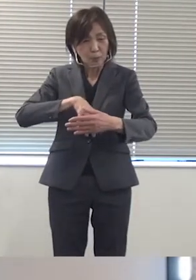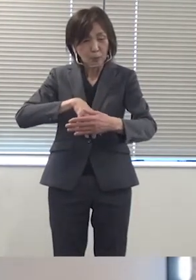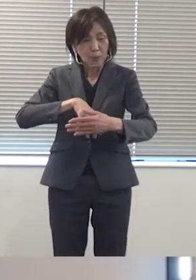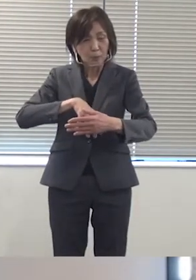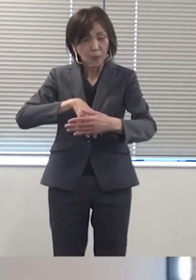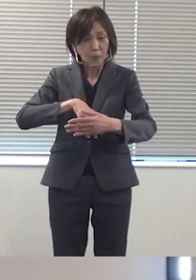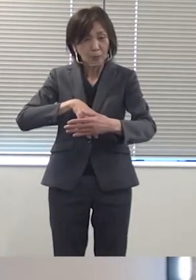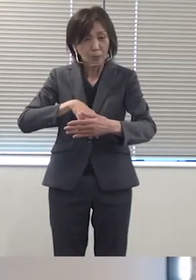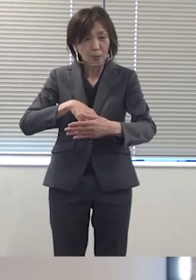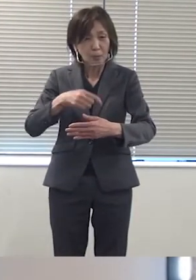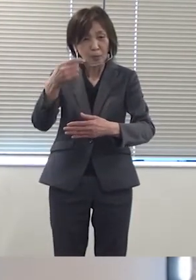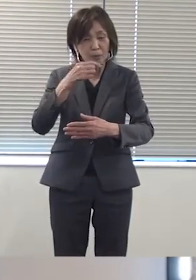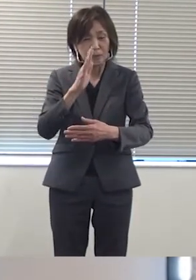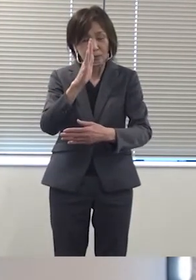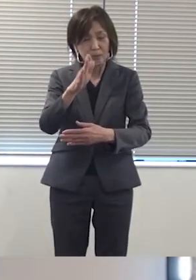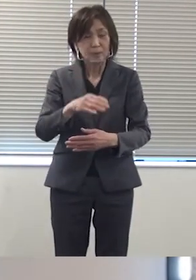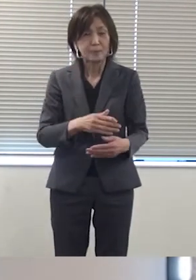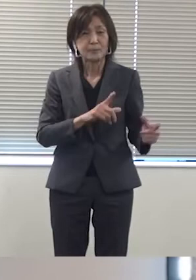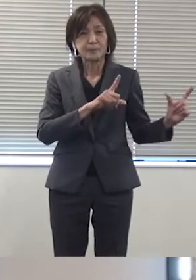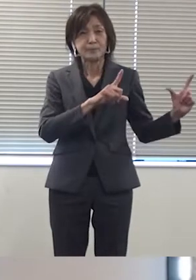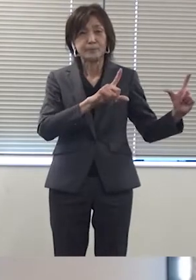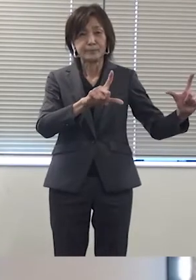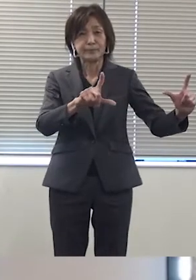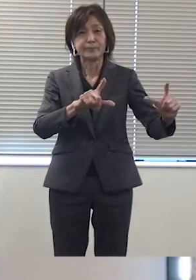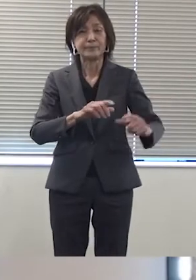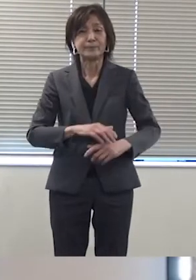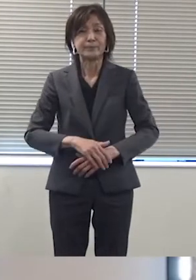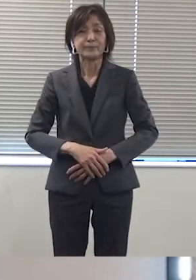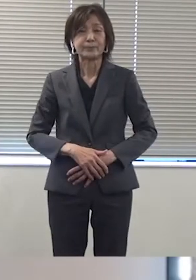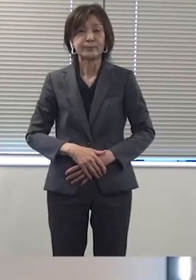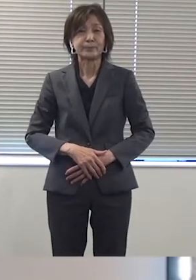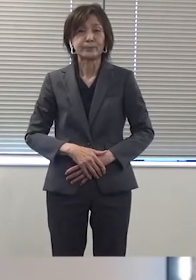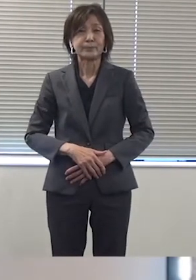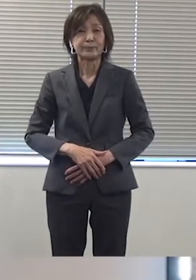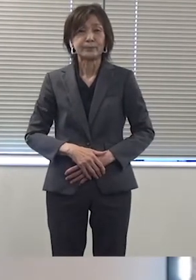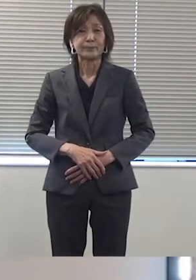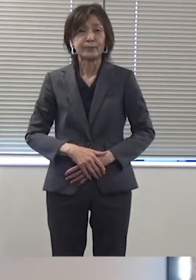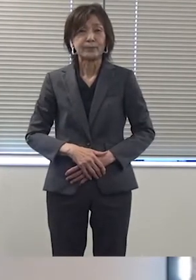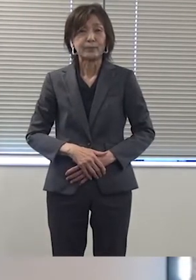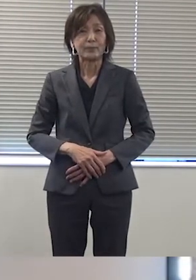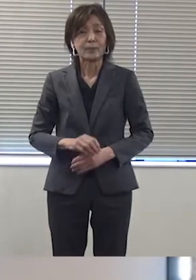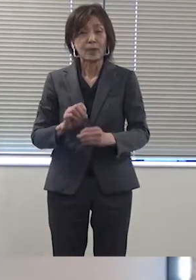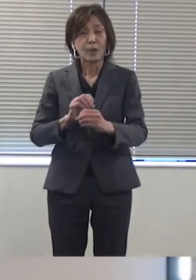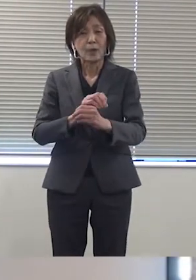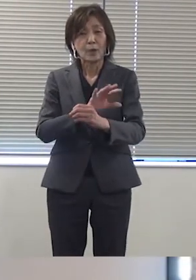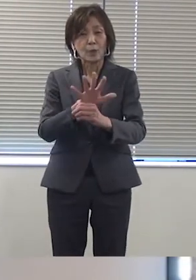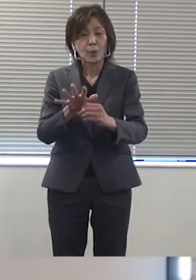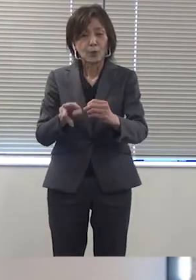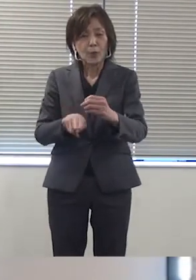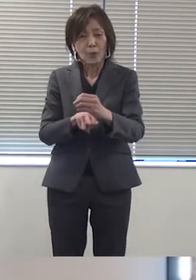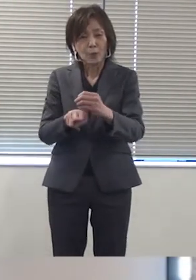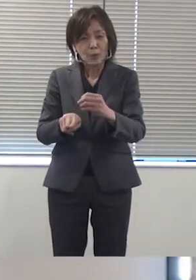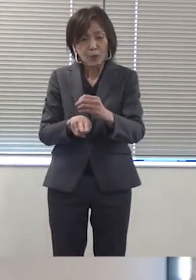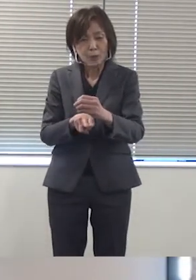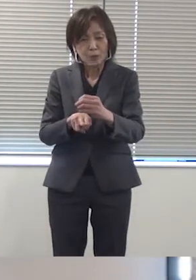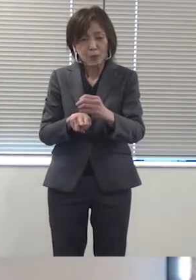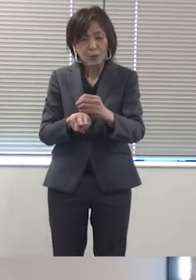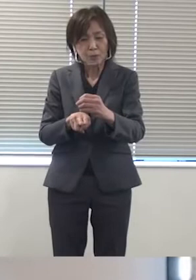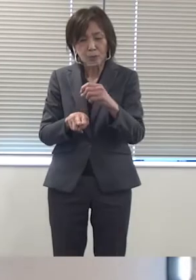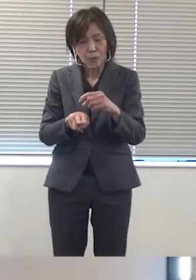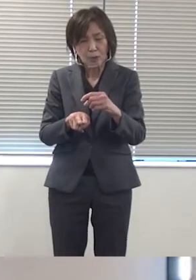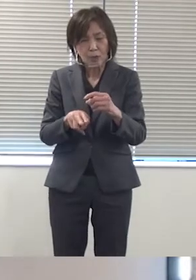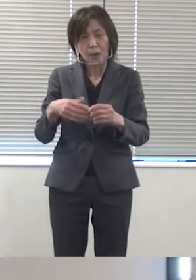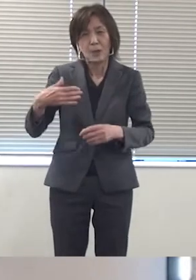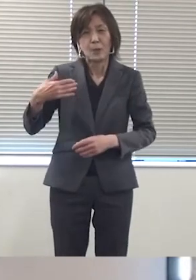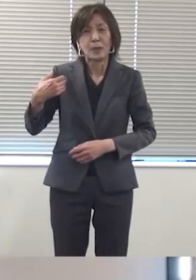ルスというのはまだよくわからない、科学的によくわからないことが非常に多いというふうに言われているんですが、まあ、非常にあのデ